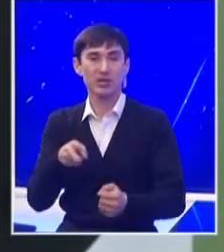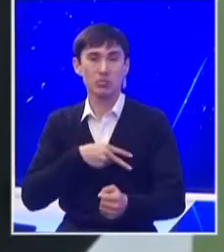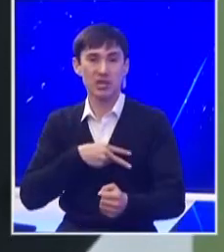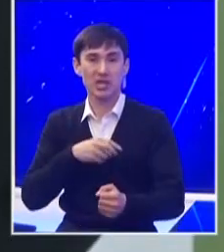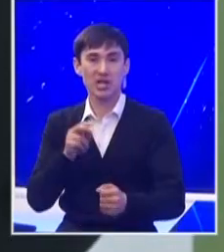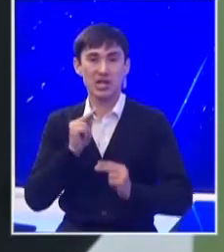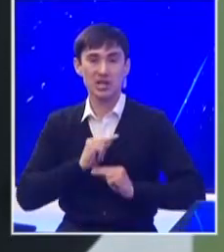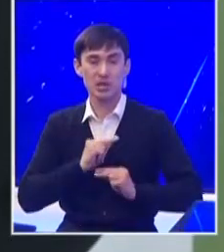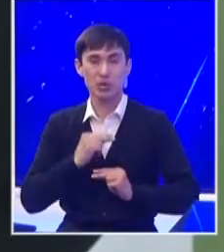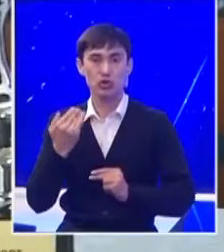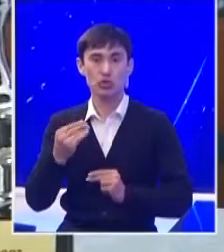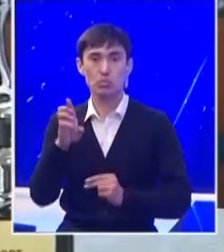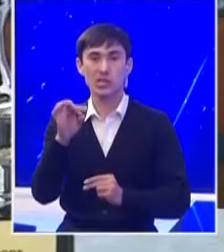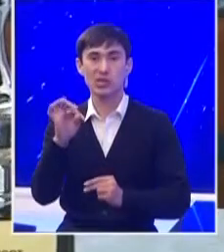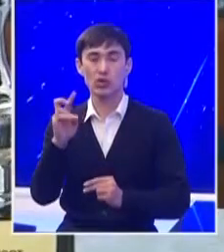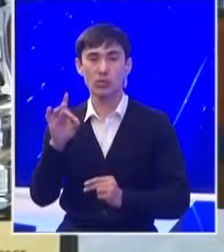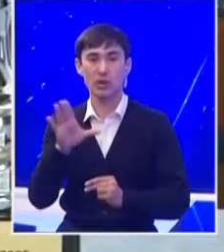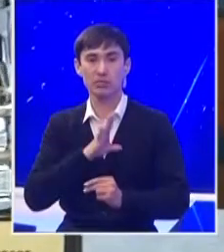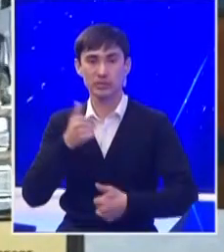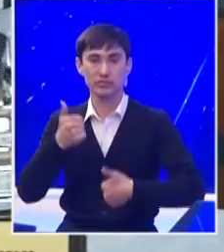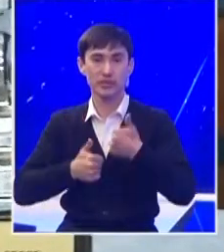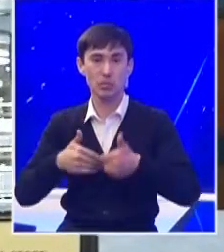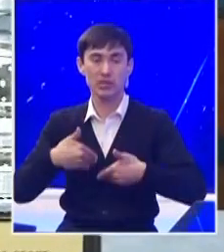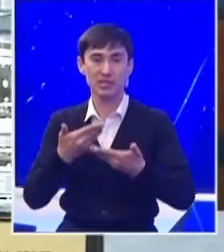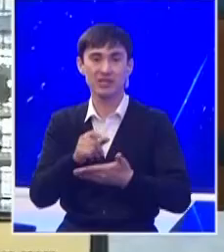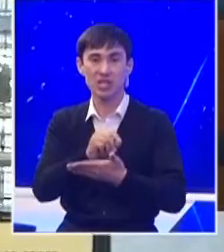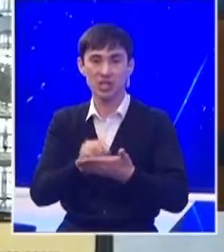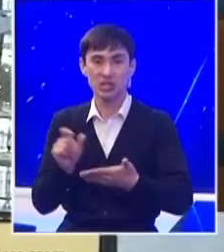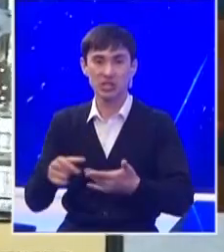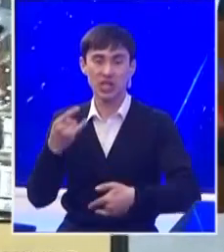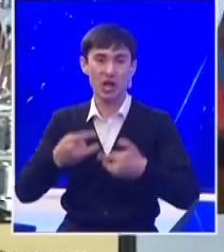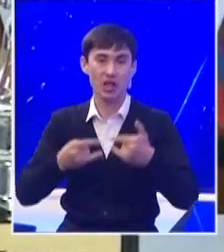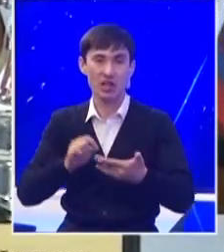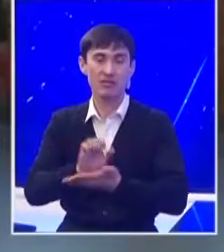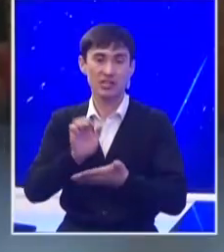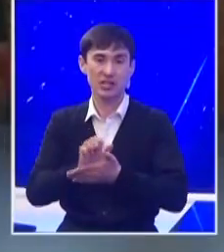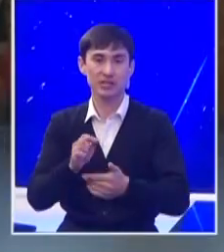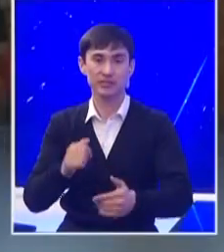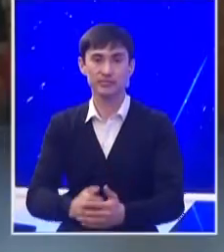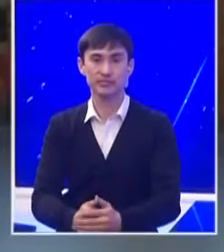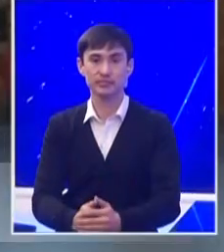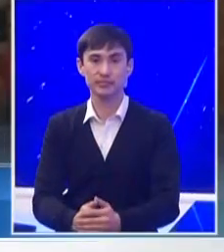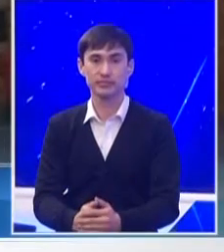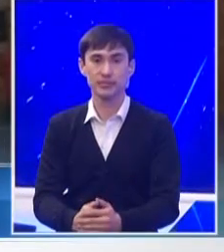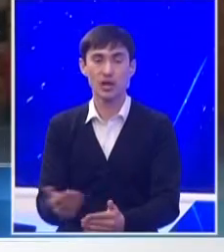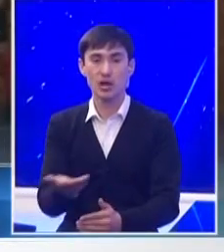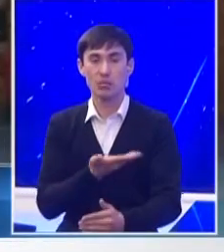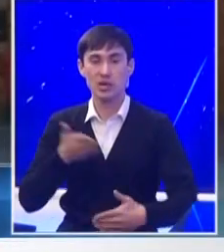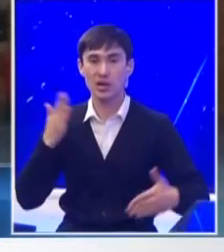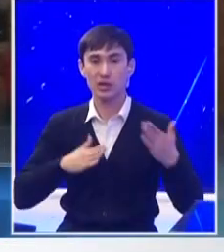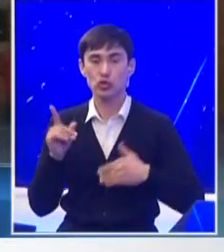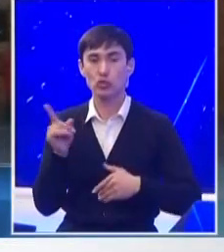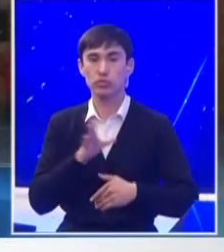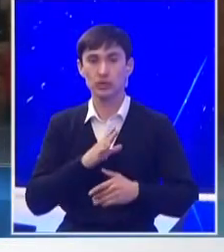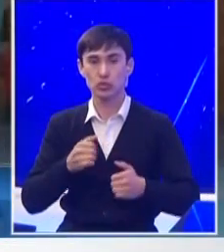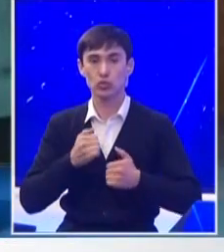Ерен Енбекушин Бесена Куранбека боролись представители телеканалов, газетных и печатных изданий. Мы рады, что состоялся